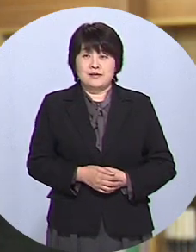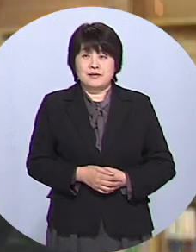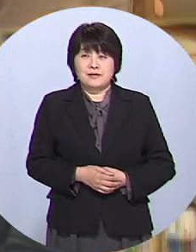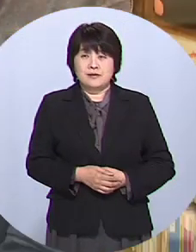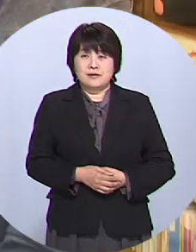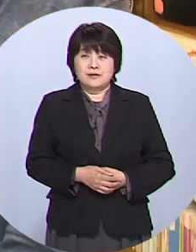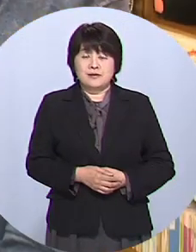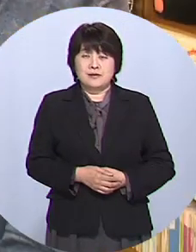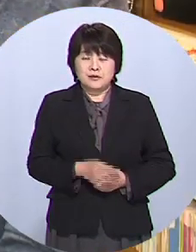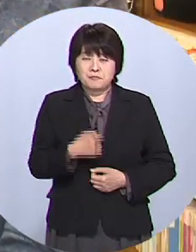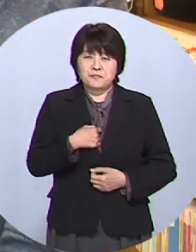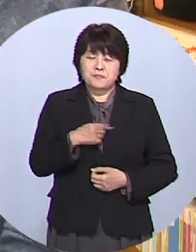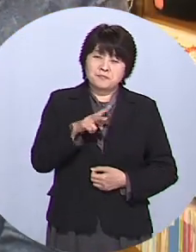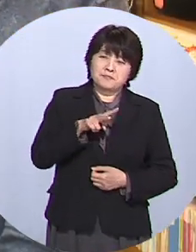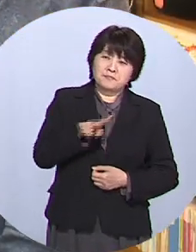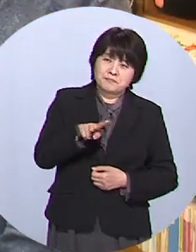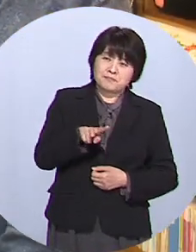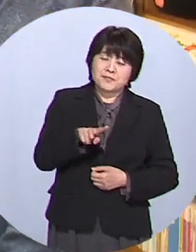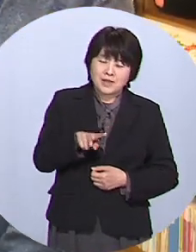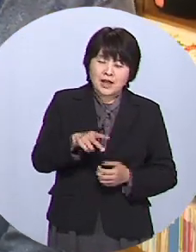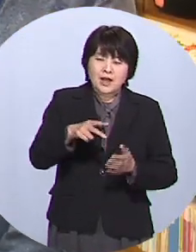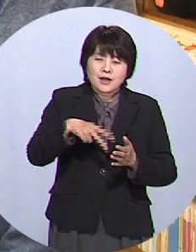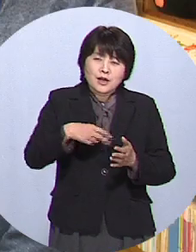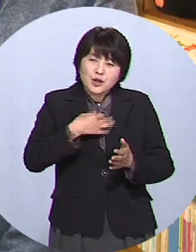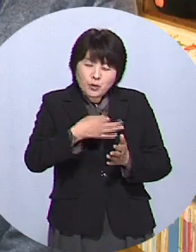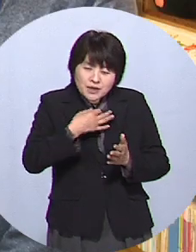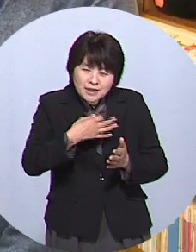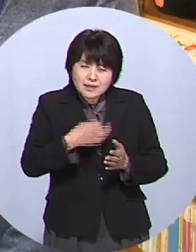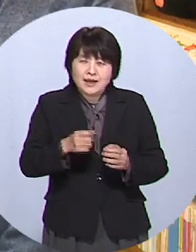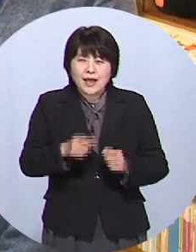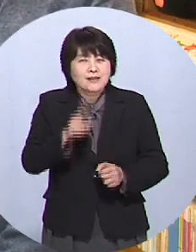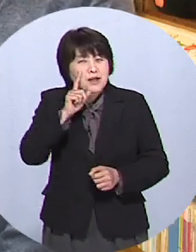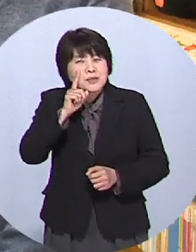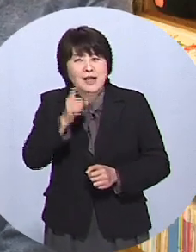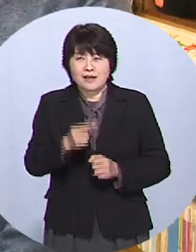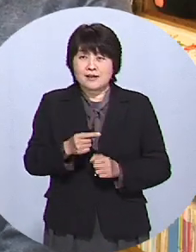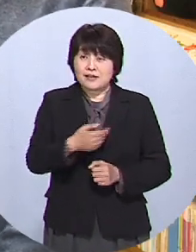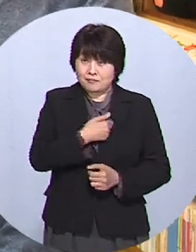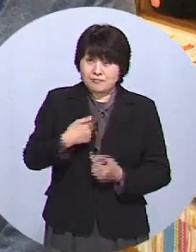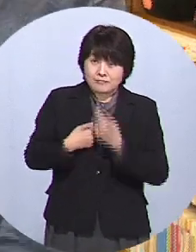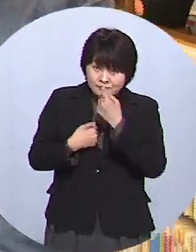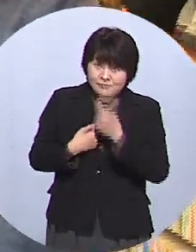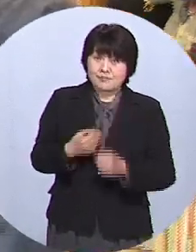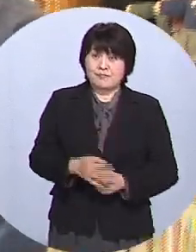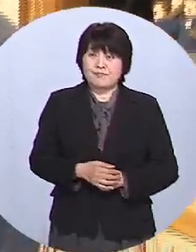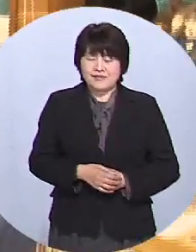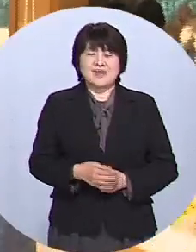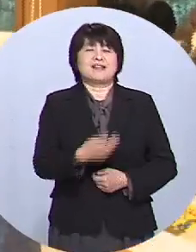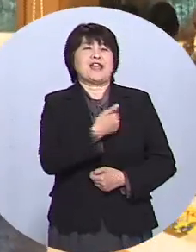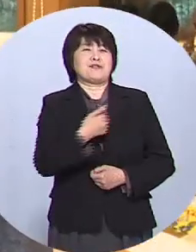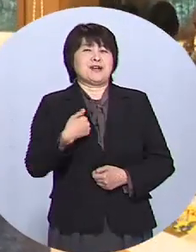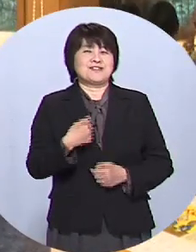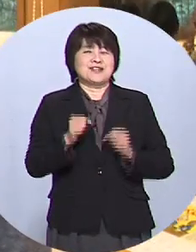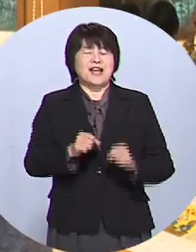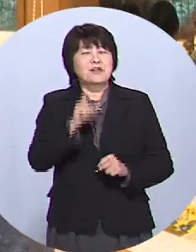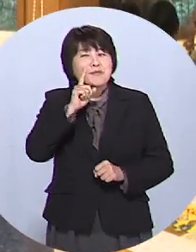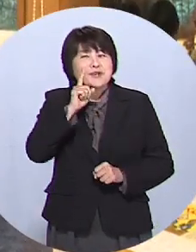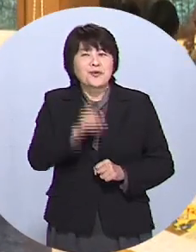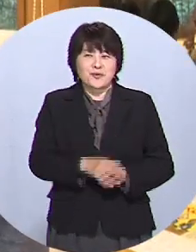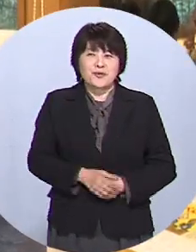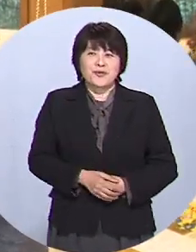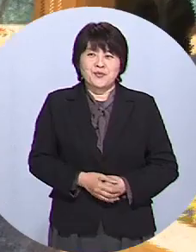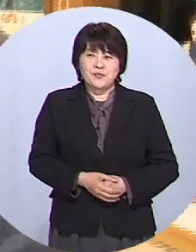あの見ていたら私も読み聞かせやってみたくなっちゃったんですけどできますかね。 できます。やってみましょうか。 は